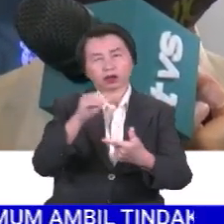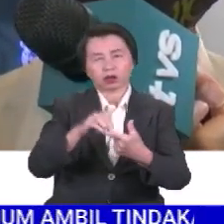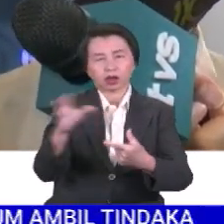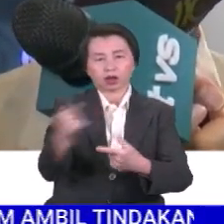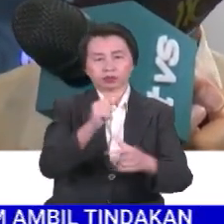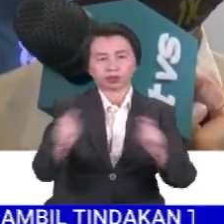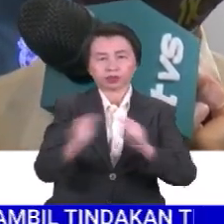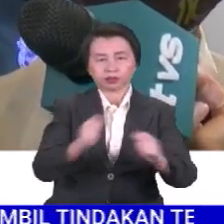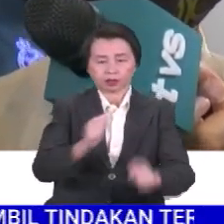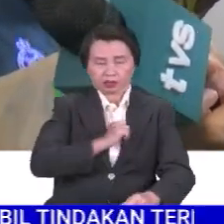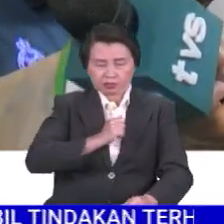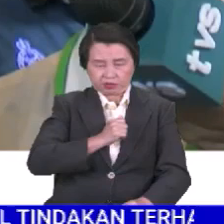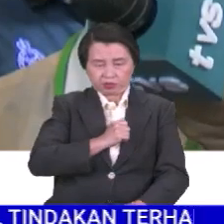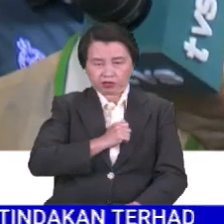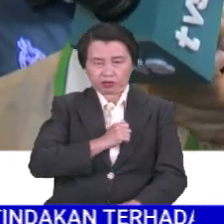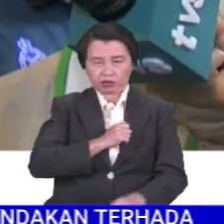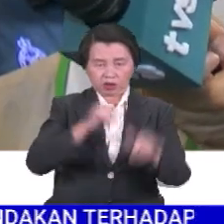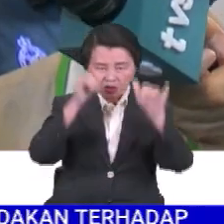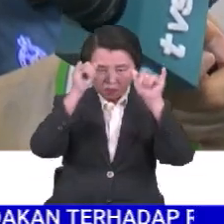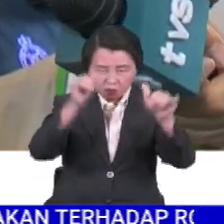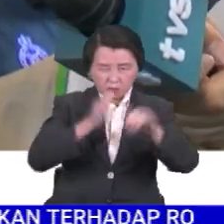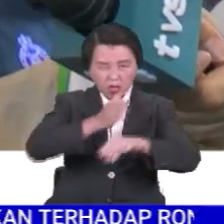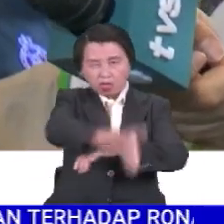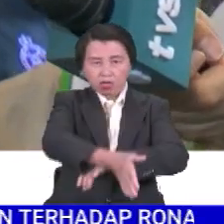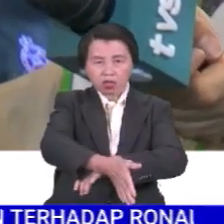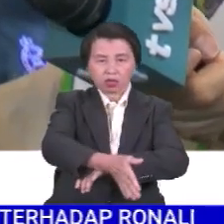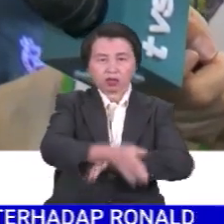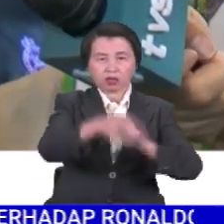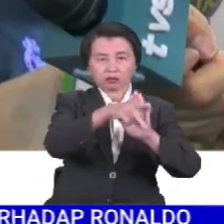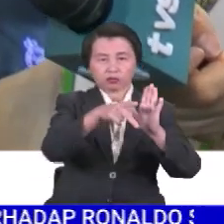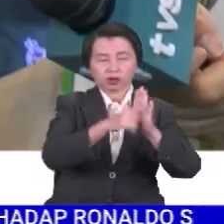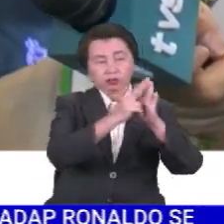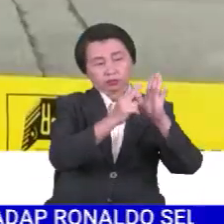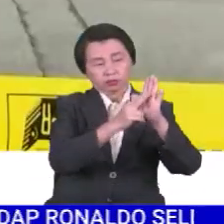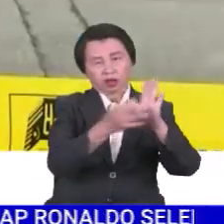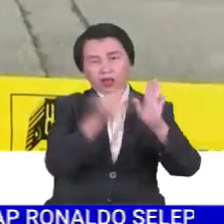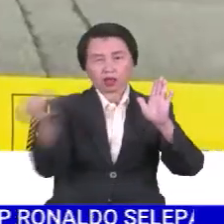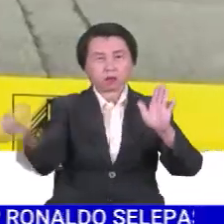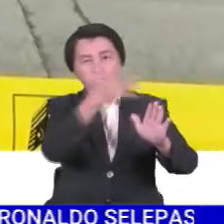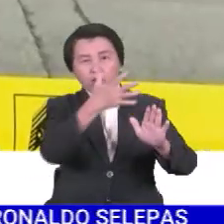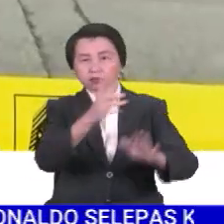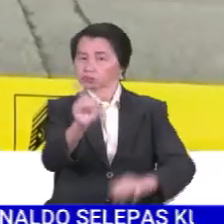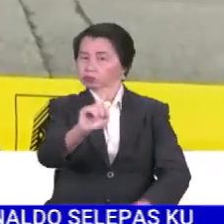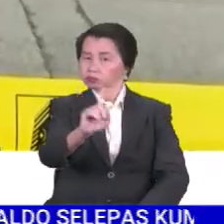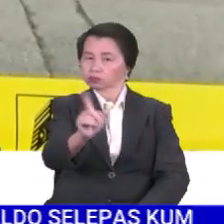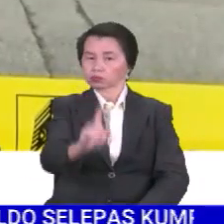mengambil tindakan sendiri yang melangkaui peraturan dan undang-undang yang ada.